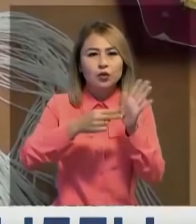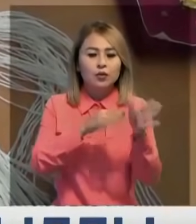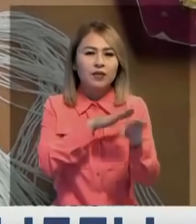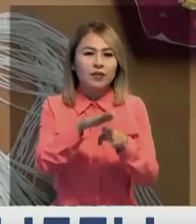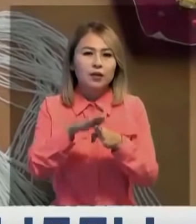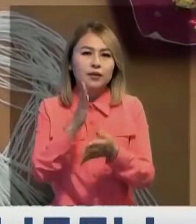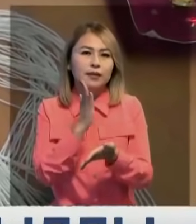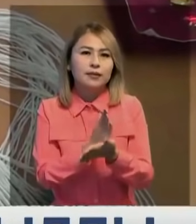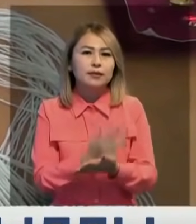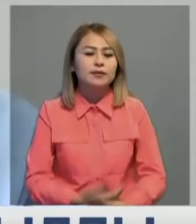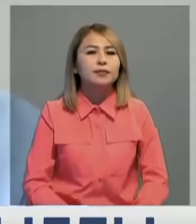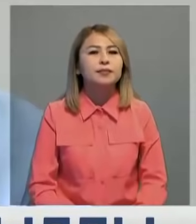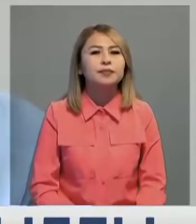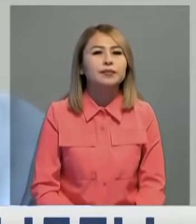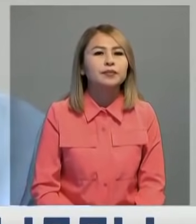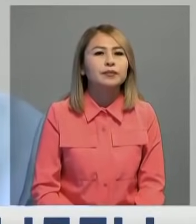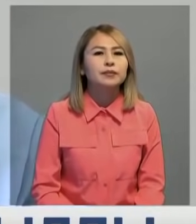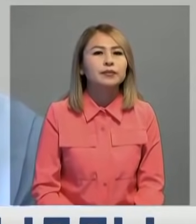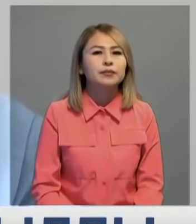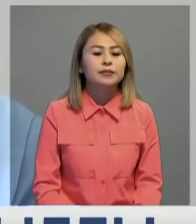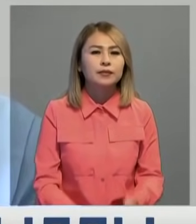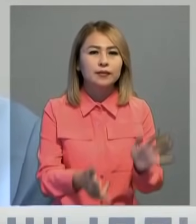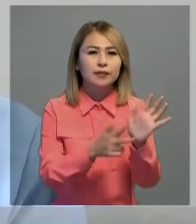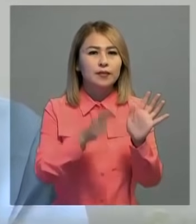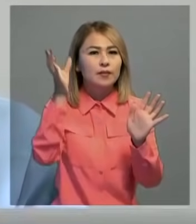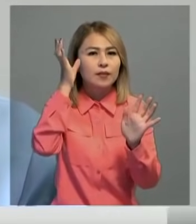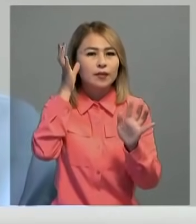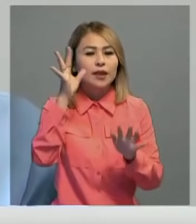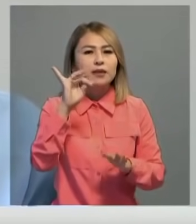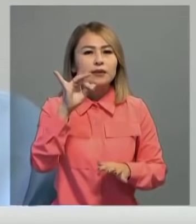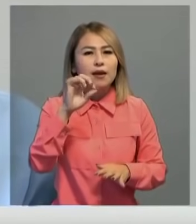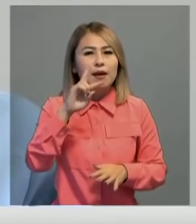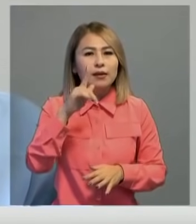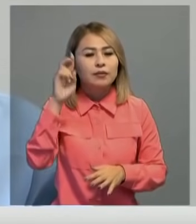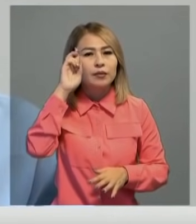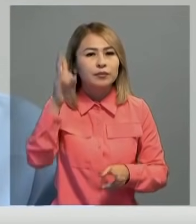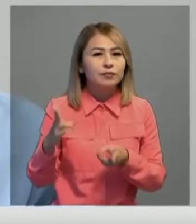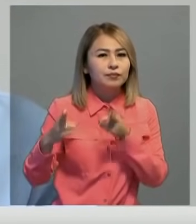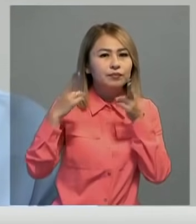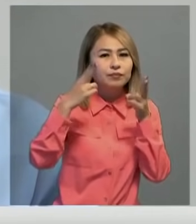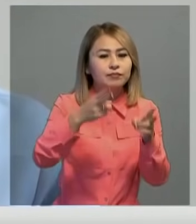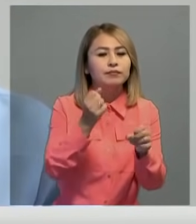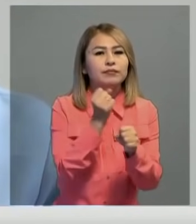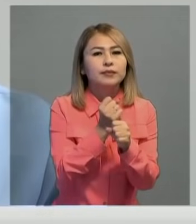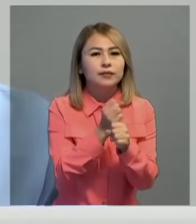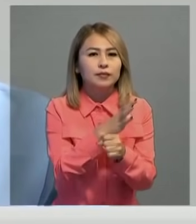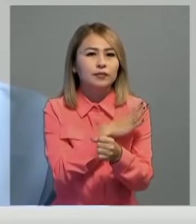асыру жоспарланып отыр. 8 ғалымымыз Израиль мемлекетіне барып, арнайы тағылымдамадан өтіп